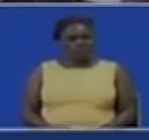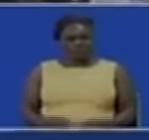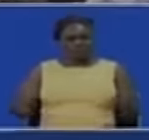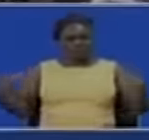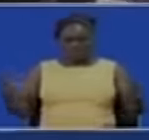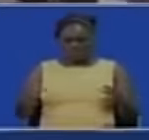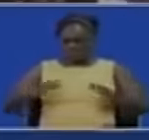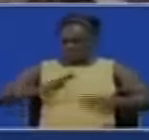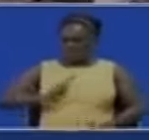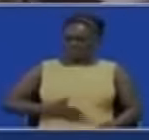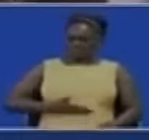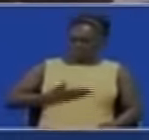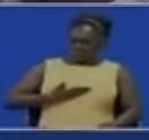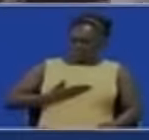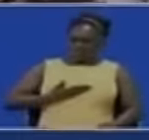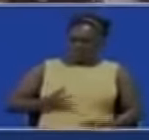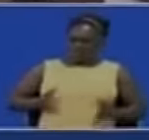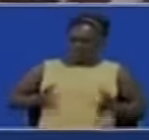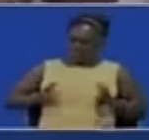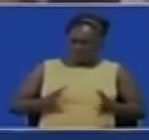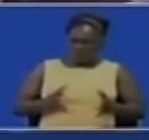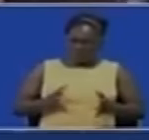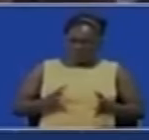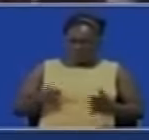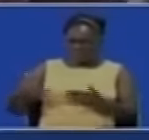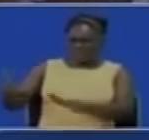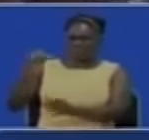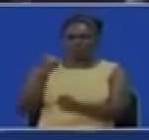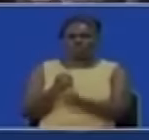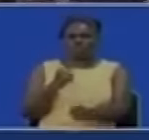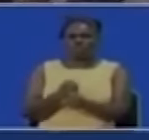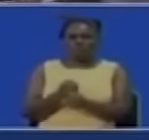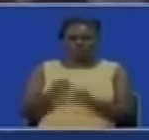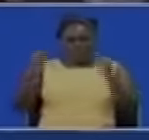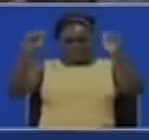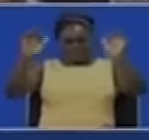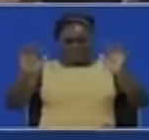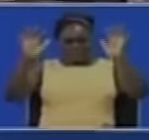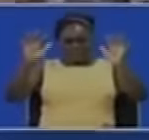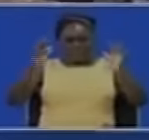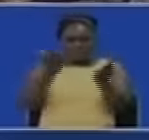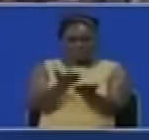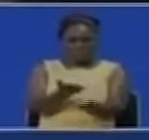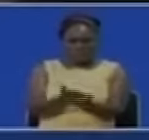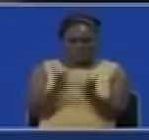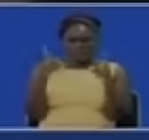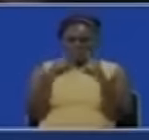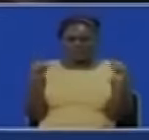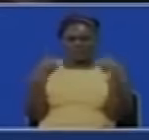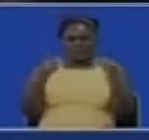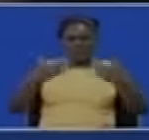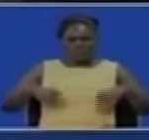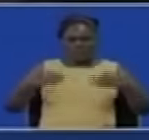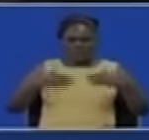Wakazi waliojawa na ghadhabu wakilazimika kuchukua mapumziko ya kazi. Kupitia maandamano wakawasilisha ujumbe wao. Watu